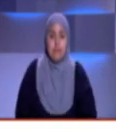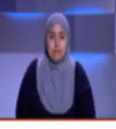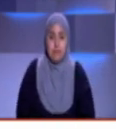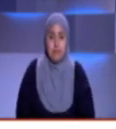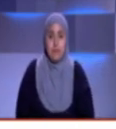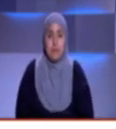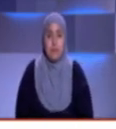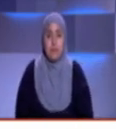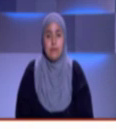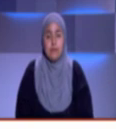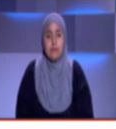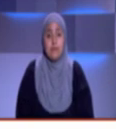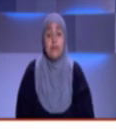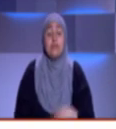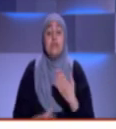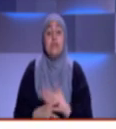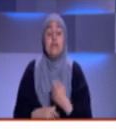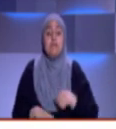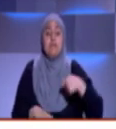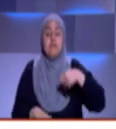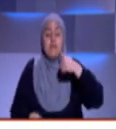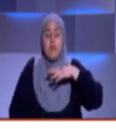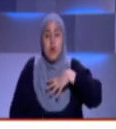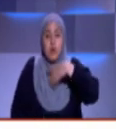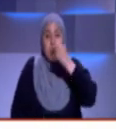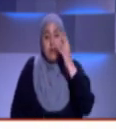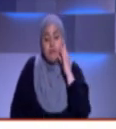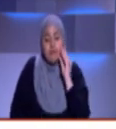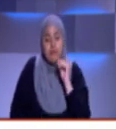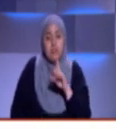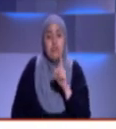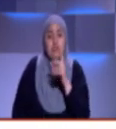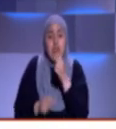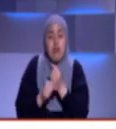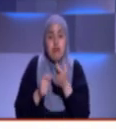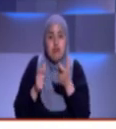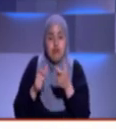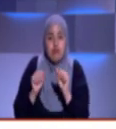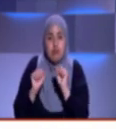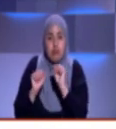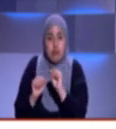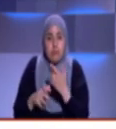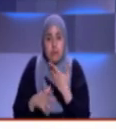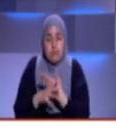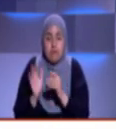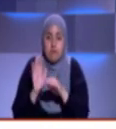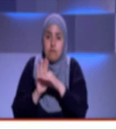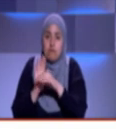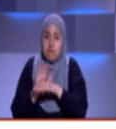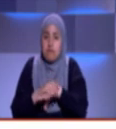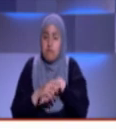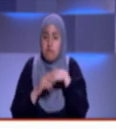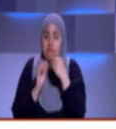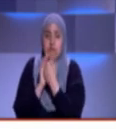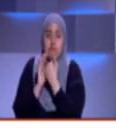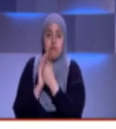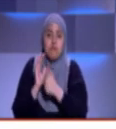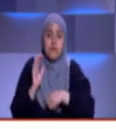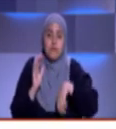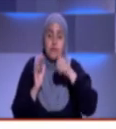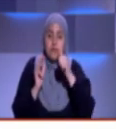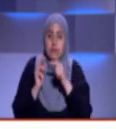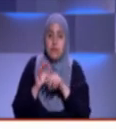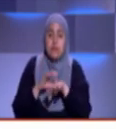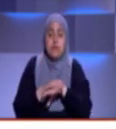لمزيد من التضحيات ومزيد من الإطمئنان لما تحقق من إنجازات اقتصادية وما تحقق من